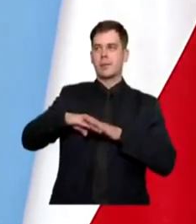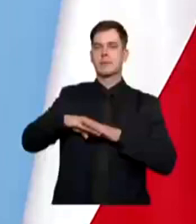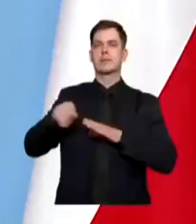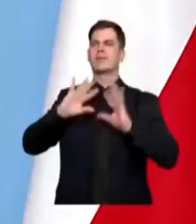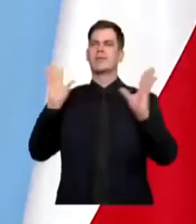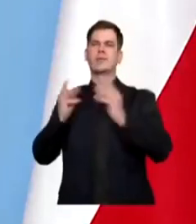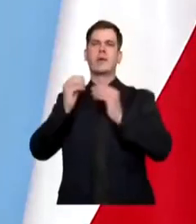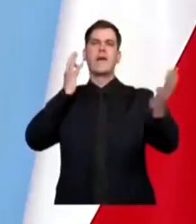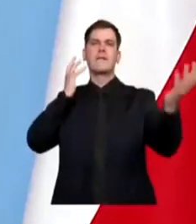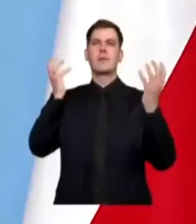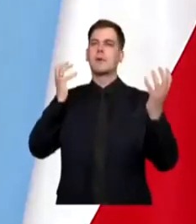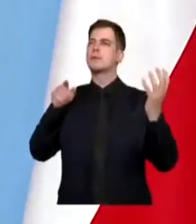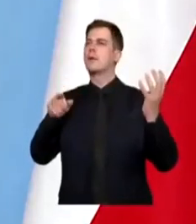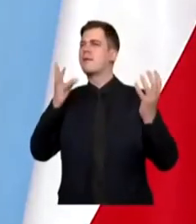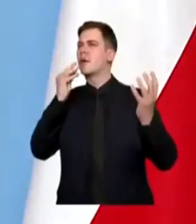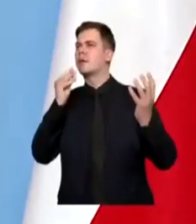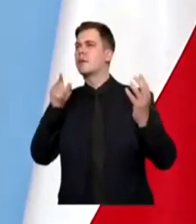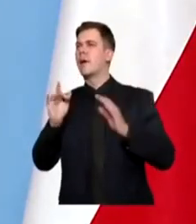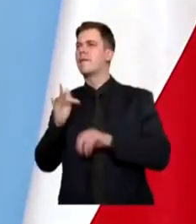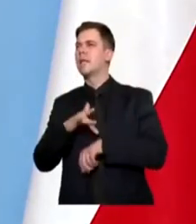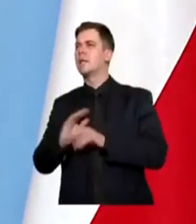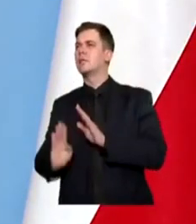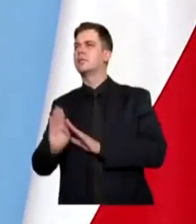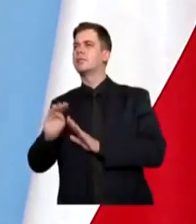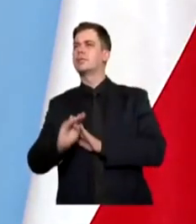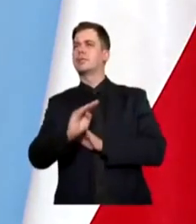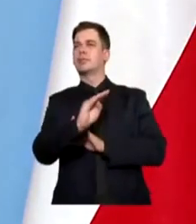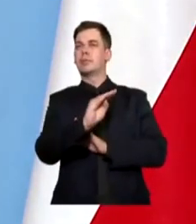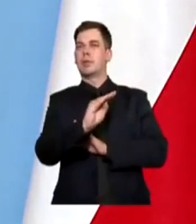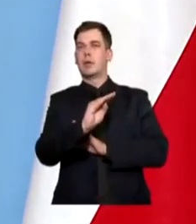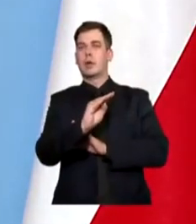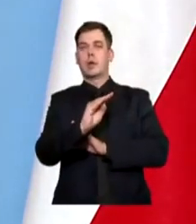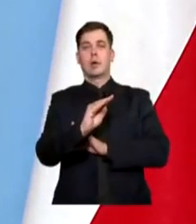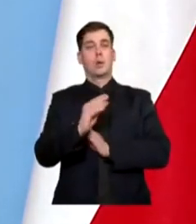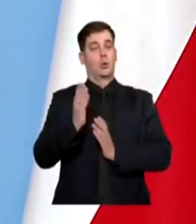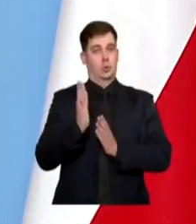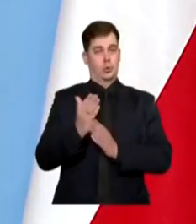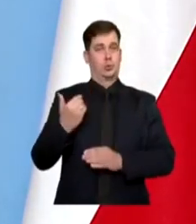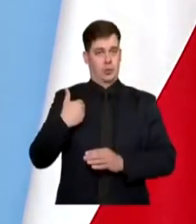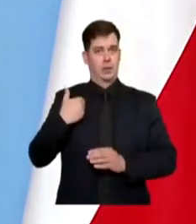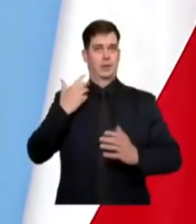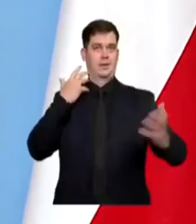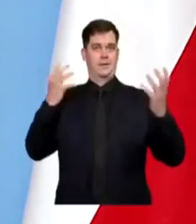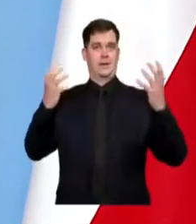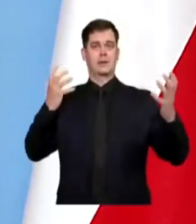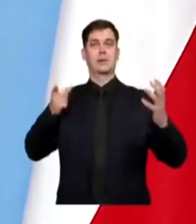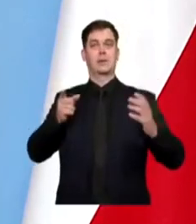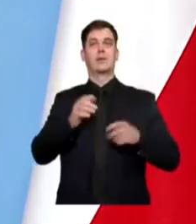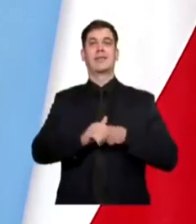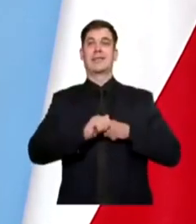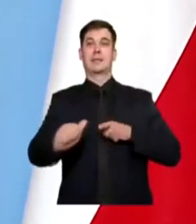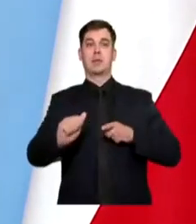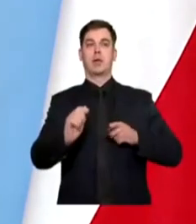podstawie danych i na podstawie wiedzy. Pierwsze informacje o wpływie zniesienia pewnych regulacji,